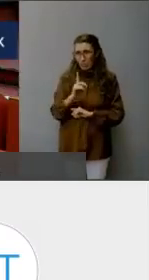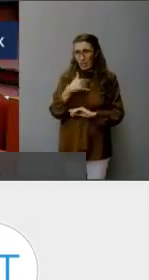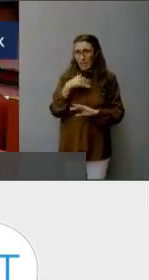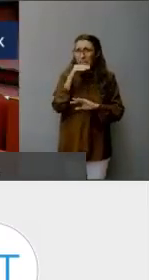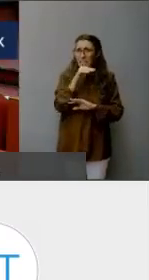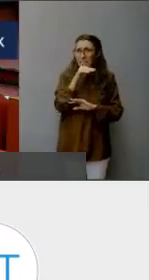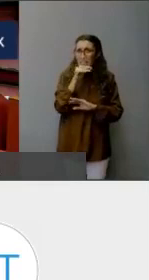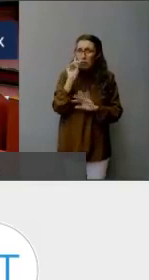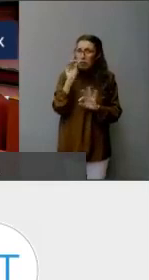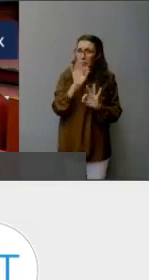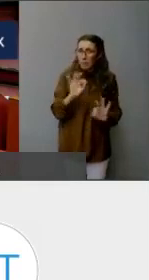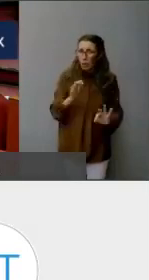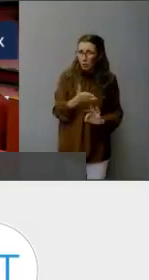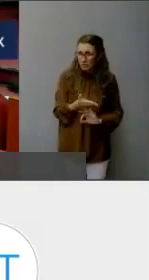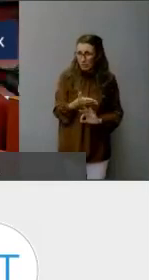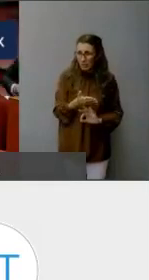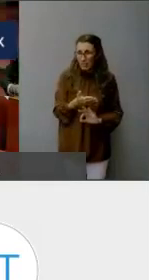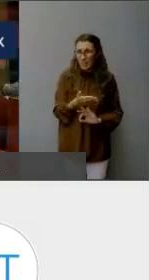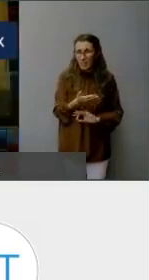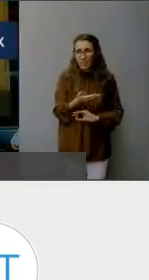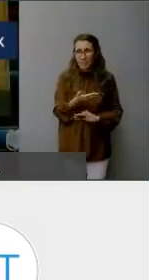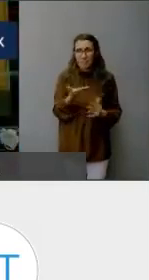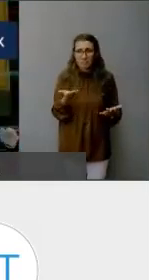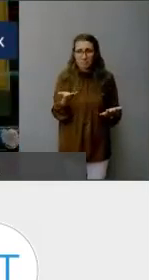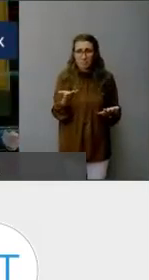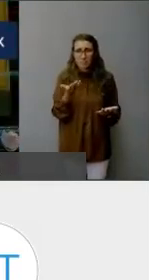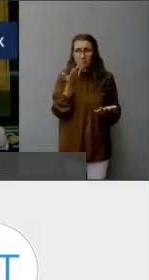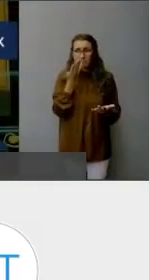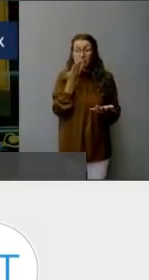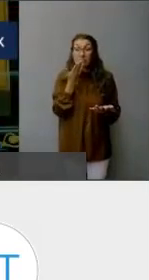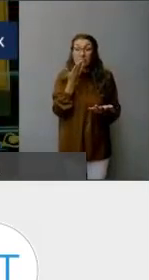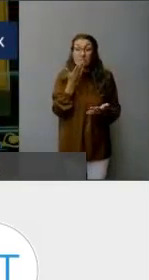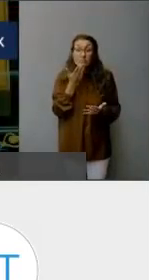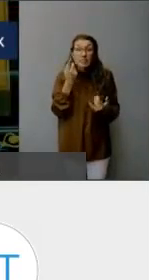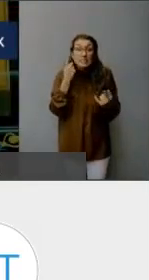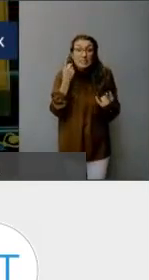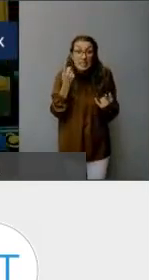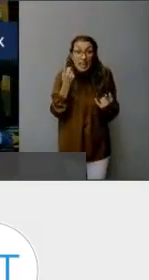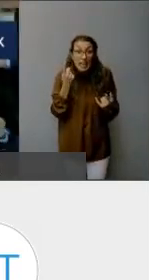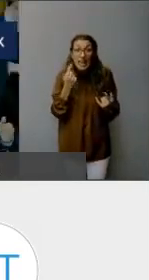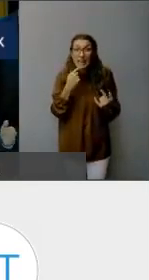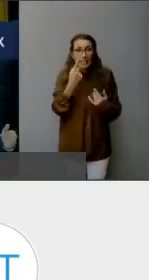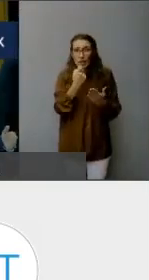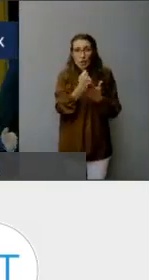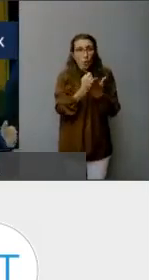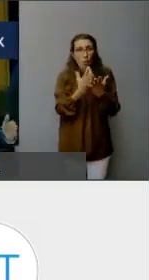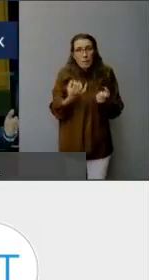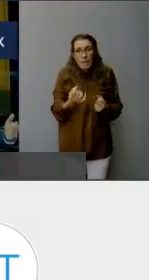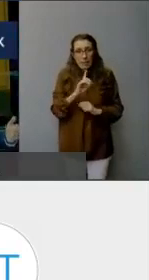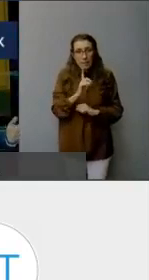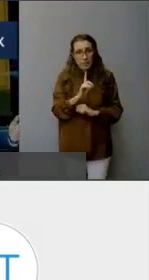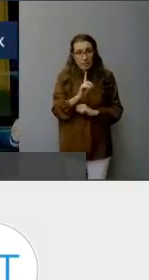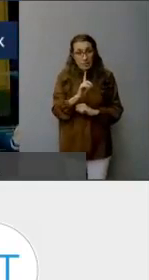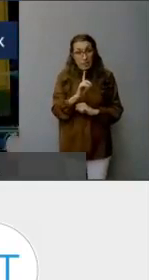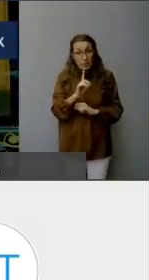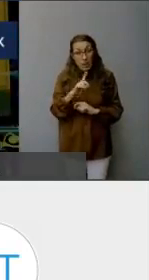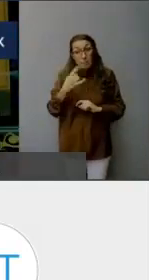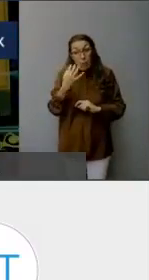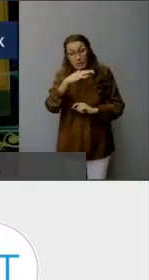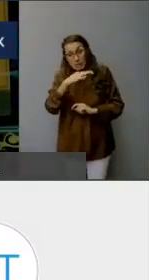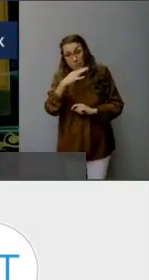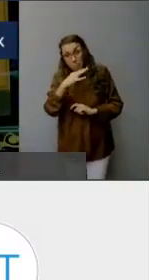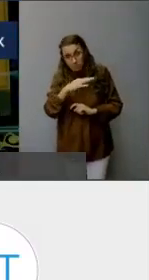erano pronti per dare eventuali se ci sono inammissibilità prima di andare alle illustrazioni e rispondere anche